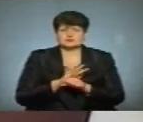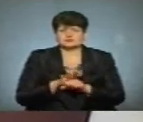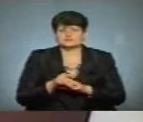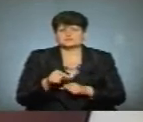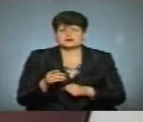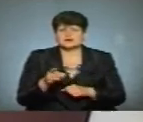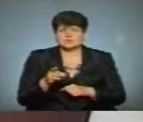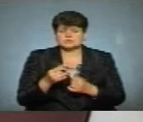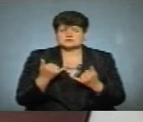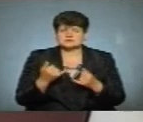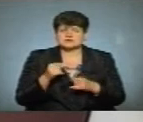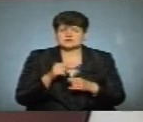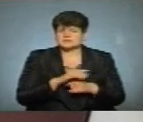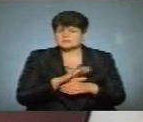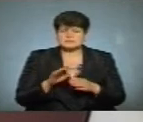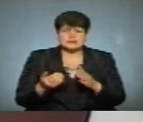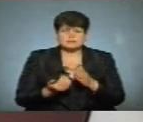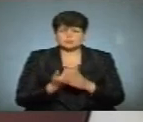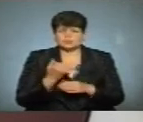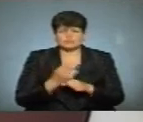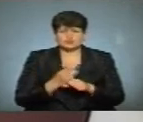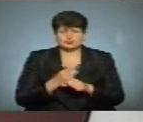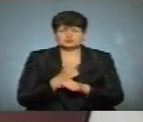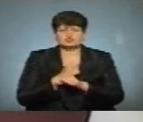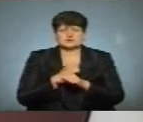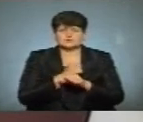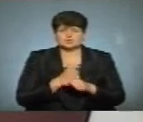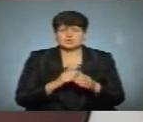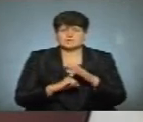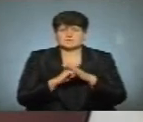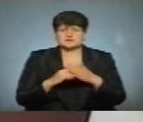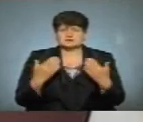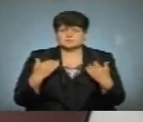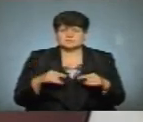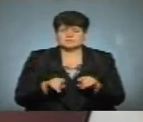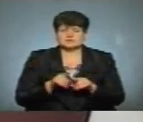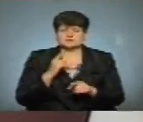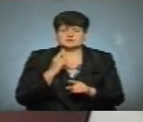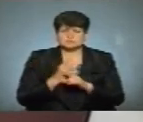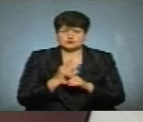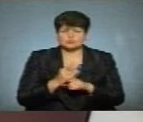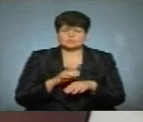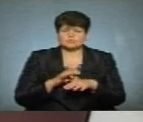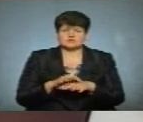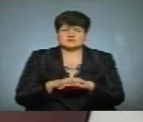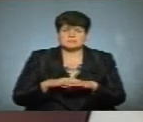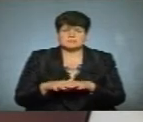районах. Наразі там не поновлюватимуть роботу санаторії та бази відпочинку, також заборонено проводити масові